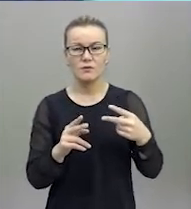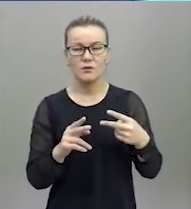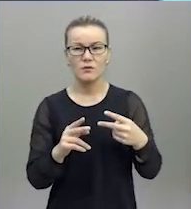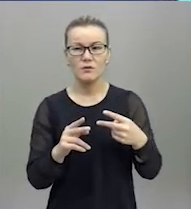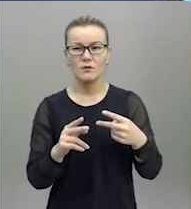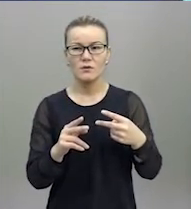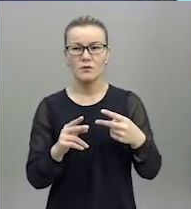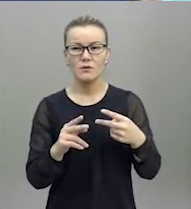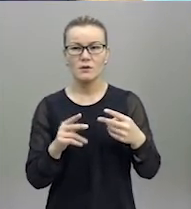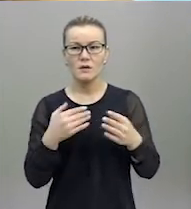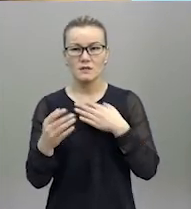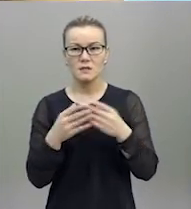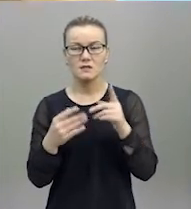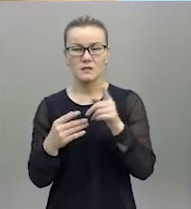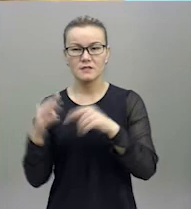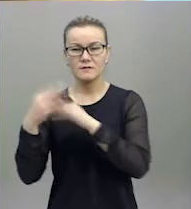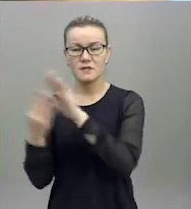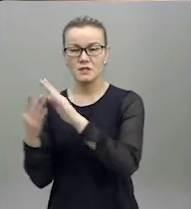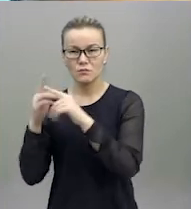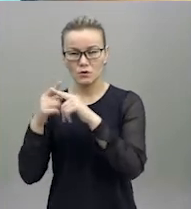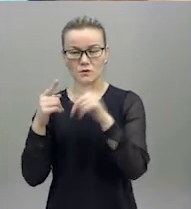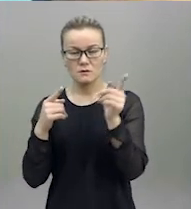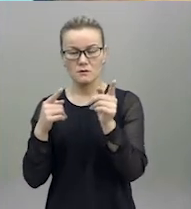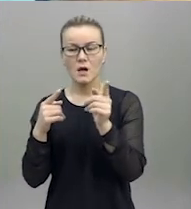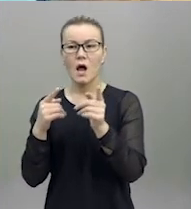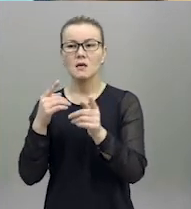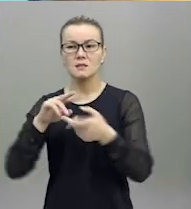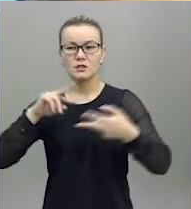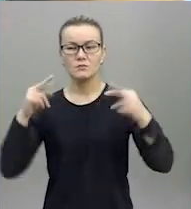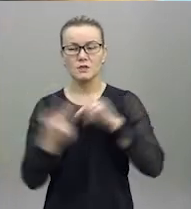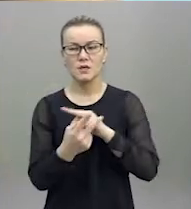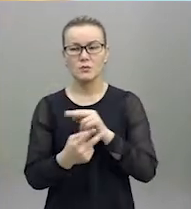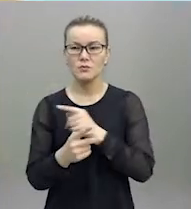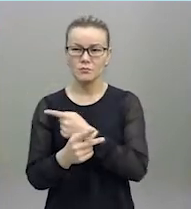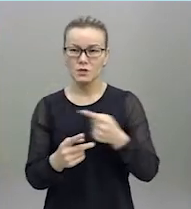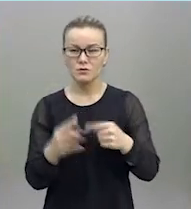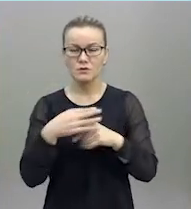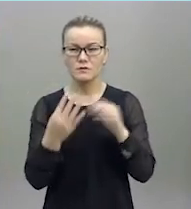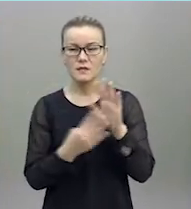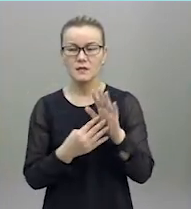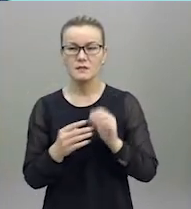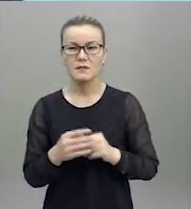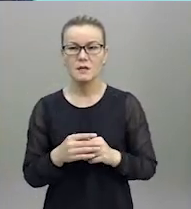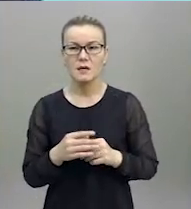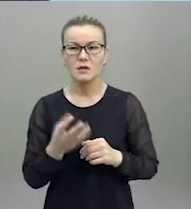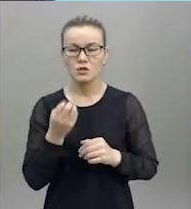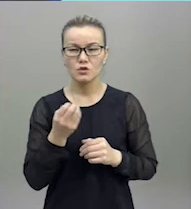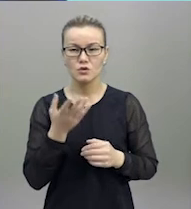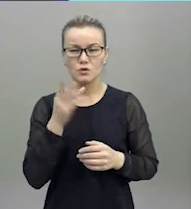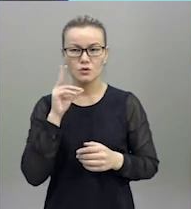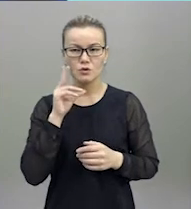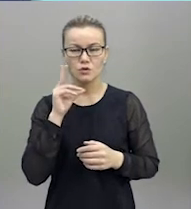знак вернусь я получу -2 на дцать еще одно число